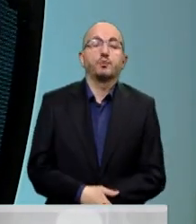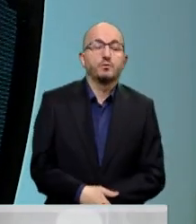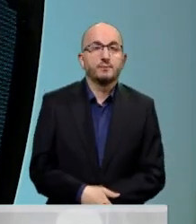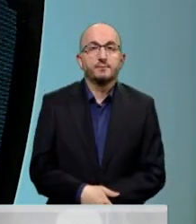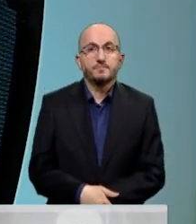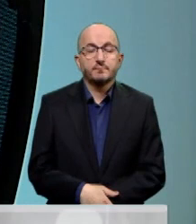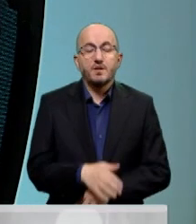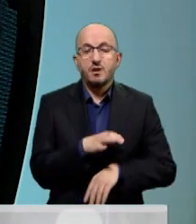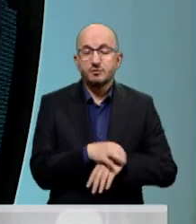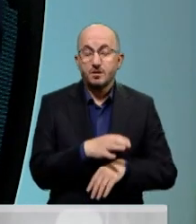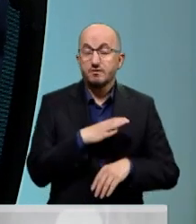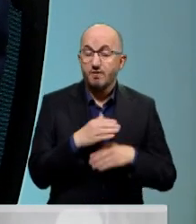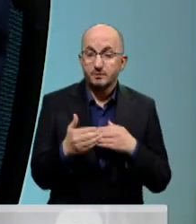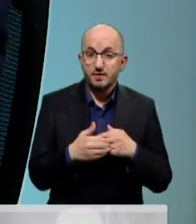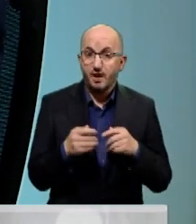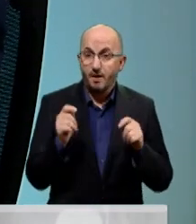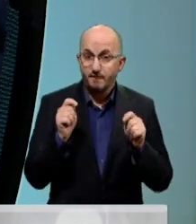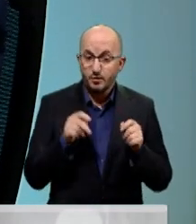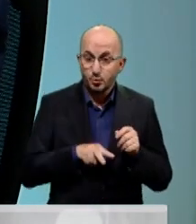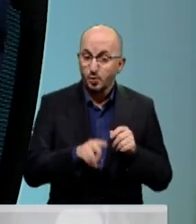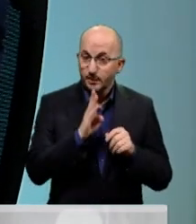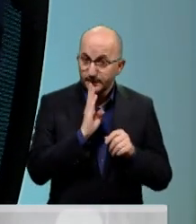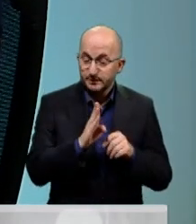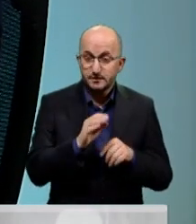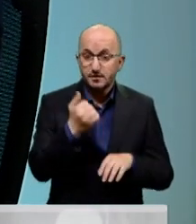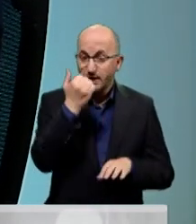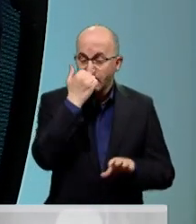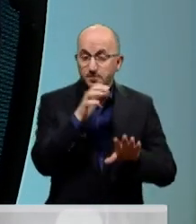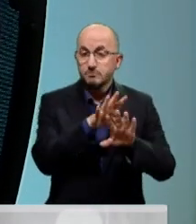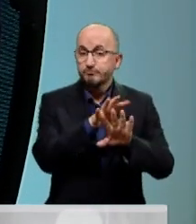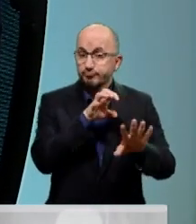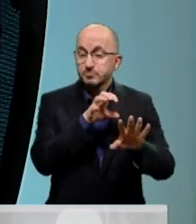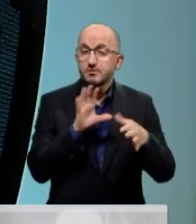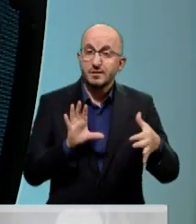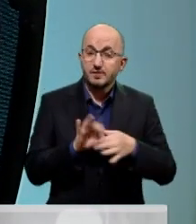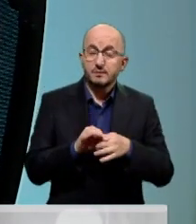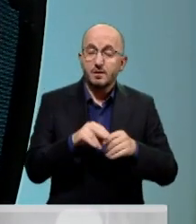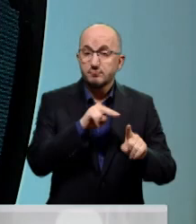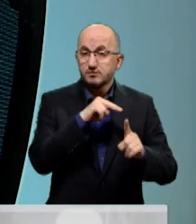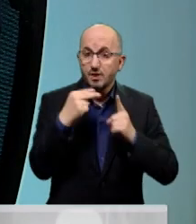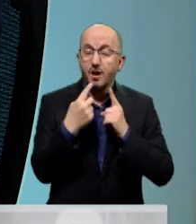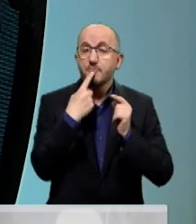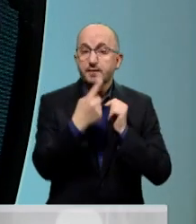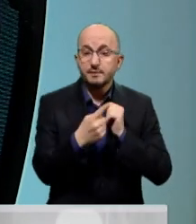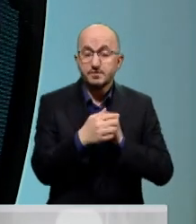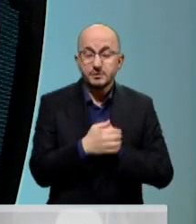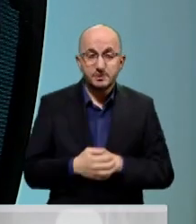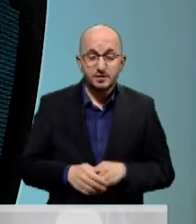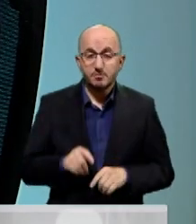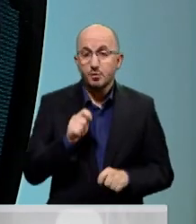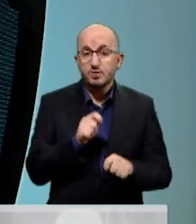hastalık var tedavi olun diyor ve hacamatla ilgili de o sahabeye demiş ki bu